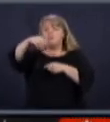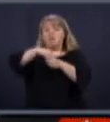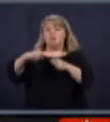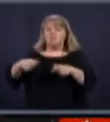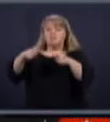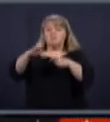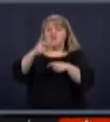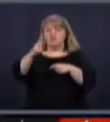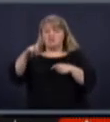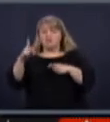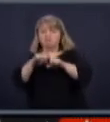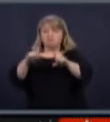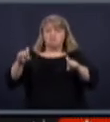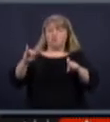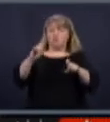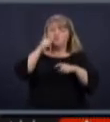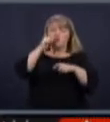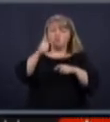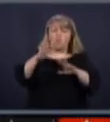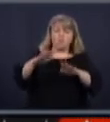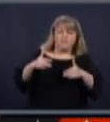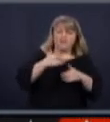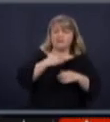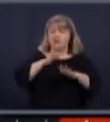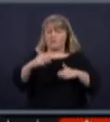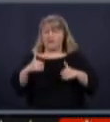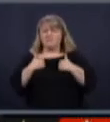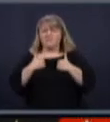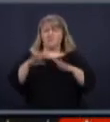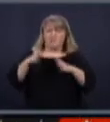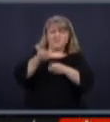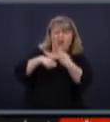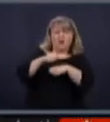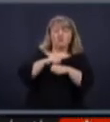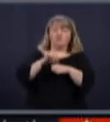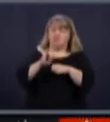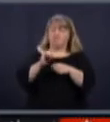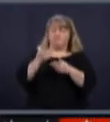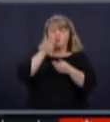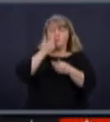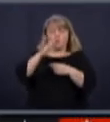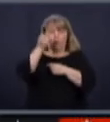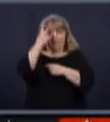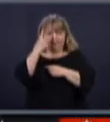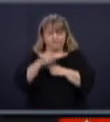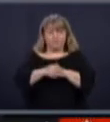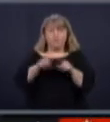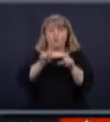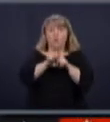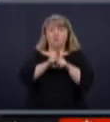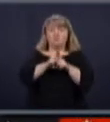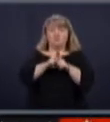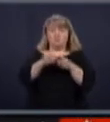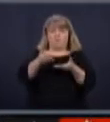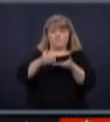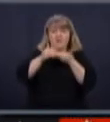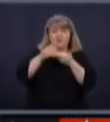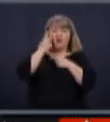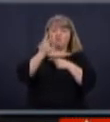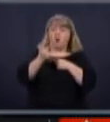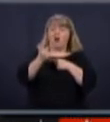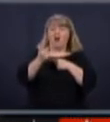entre autres avec la gestion des CHSLD. Ça m'a permis aussi de voir que les coupures qui ont eu lieu dans les